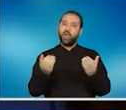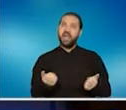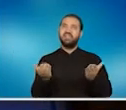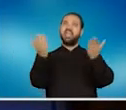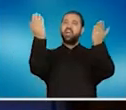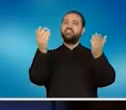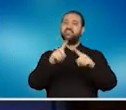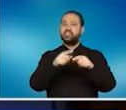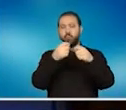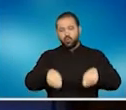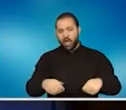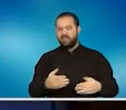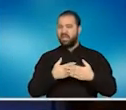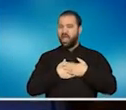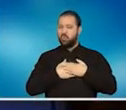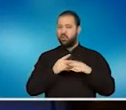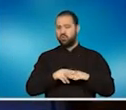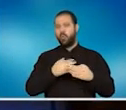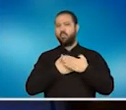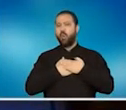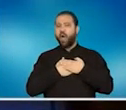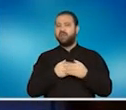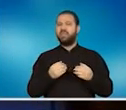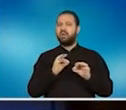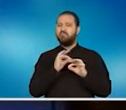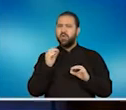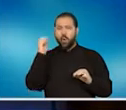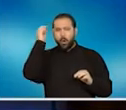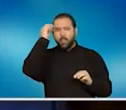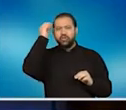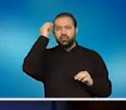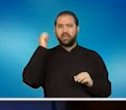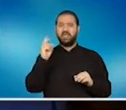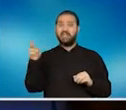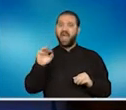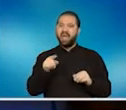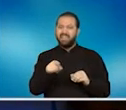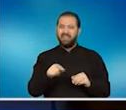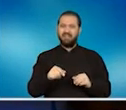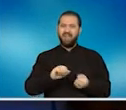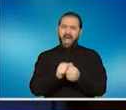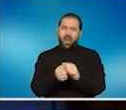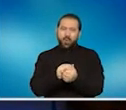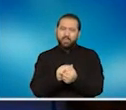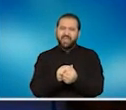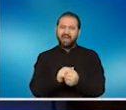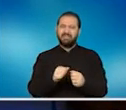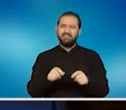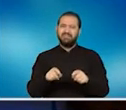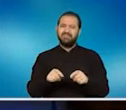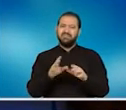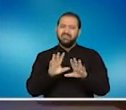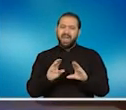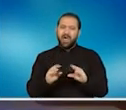a murit o moarte obișnuită, dar s-a consumat ca o